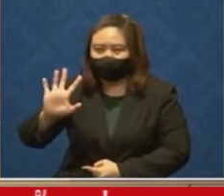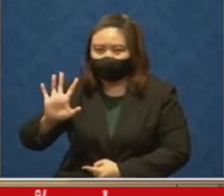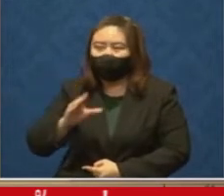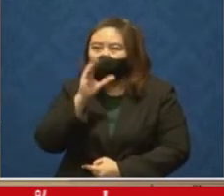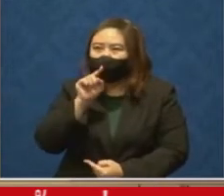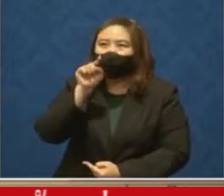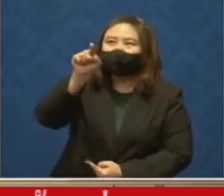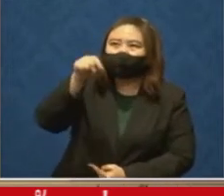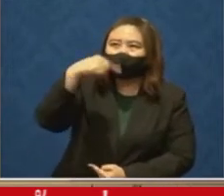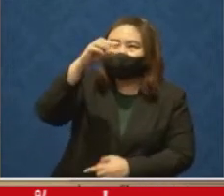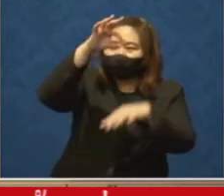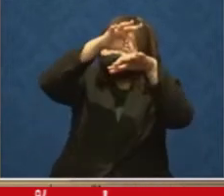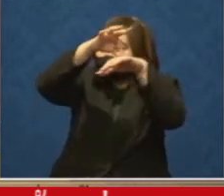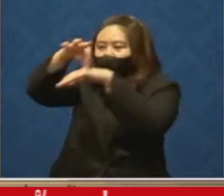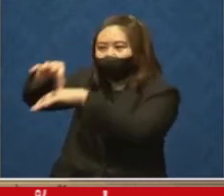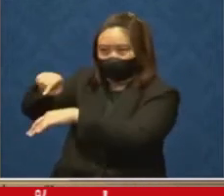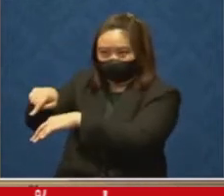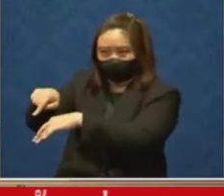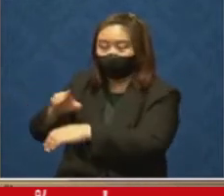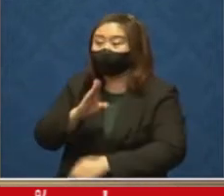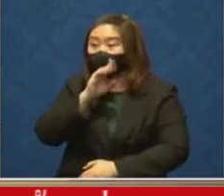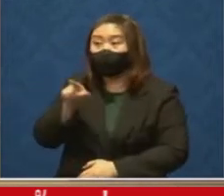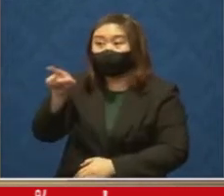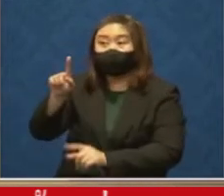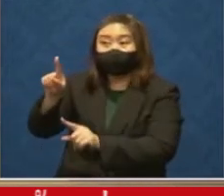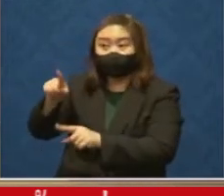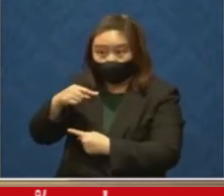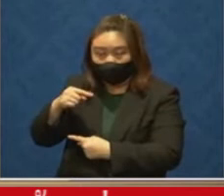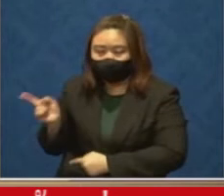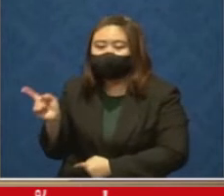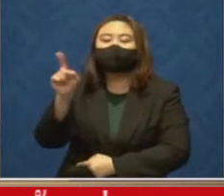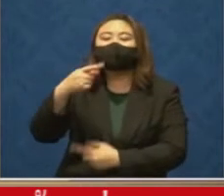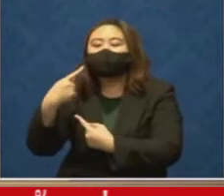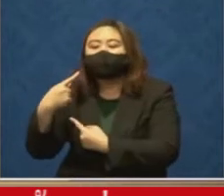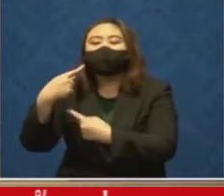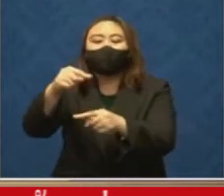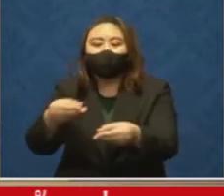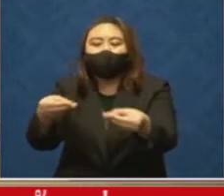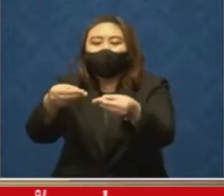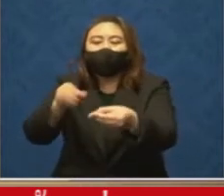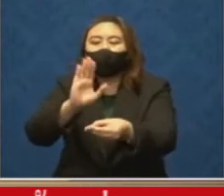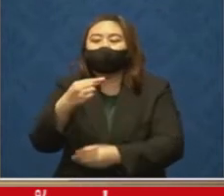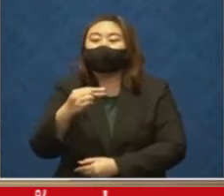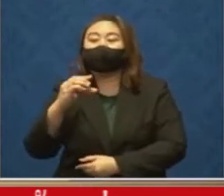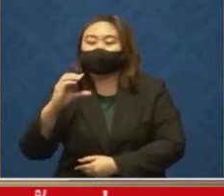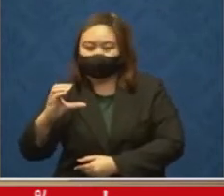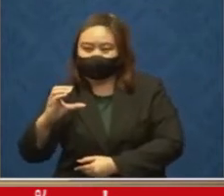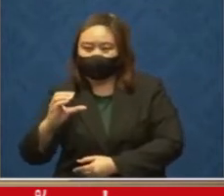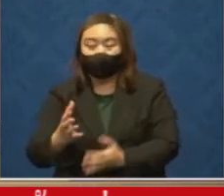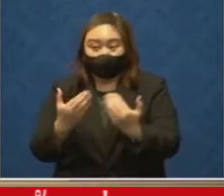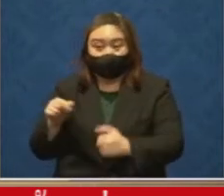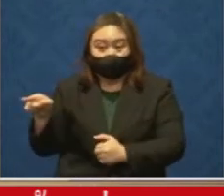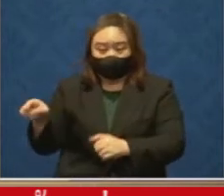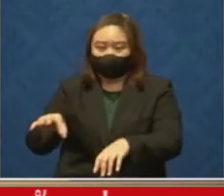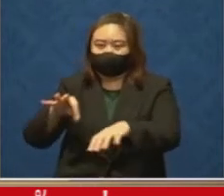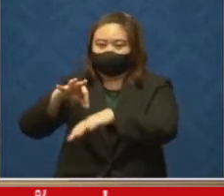แต่ผมพูดถงคนที่แต่งตงทานมาถ้าท่านลองสุภาษณะพจะตอบนะครับท่านไปตอบให้หนส่น GC นะครับว